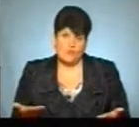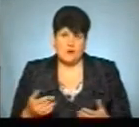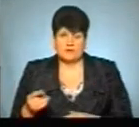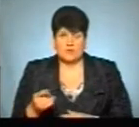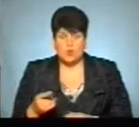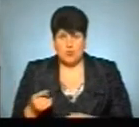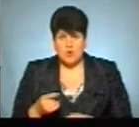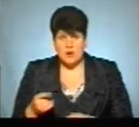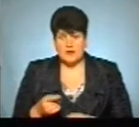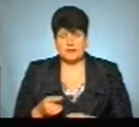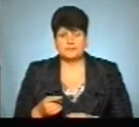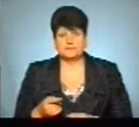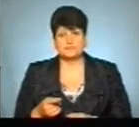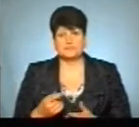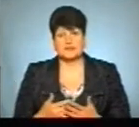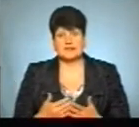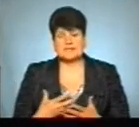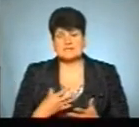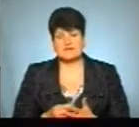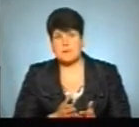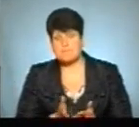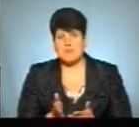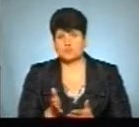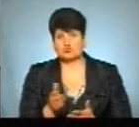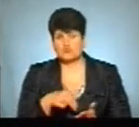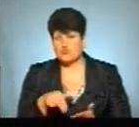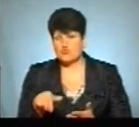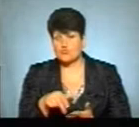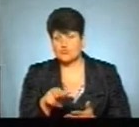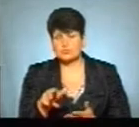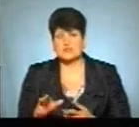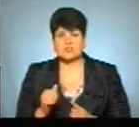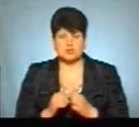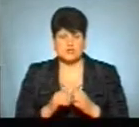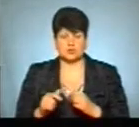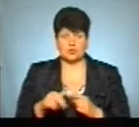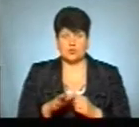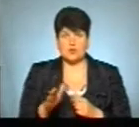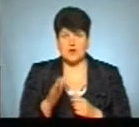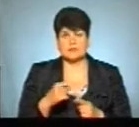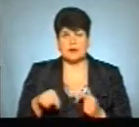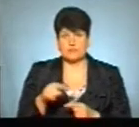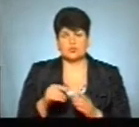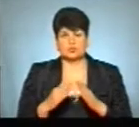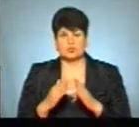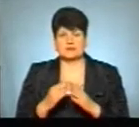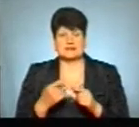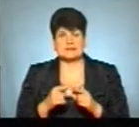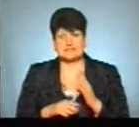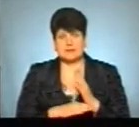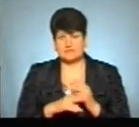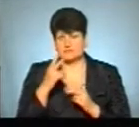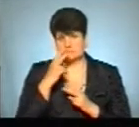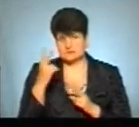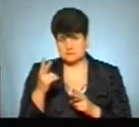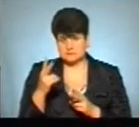тернополянам десь свій маршрут, або принаймні там, де вони найчастіше бувають навколо свого дому, на такі дерева зважати, їх